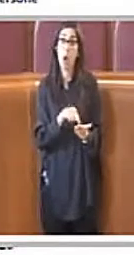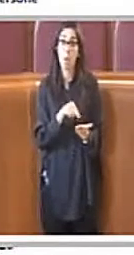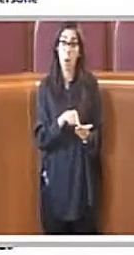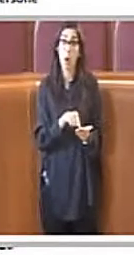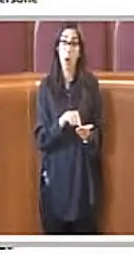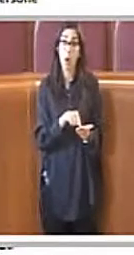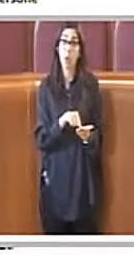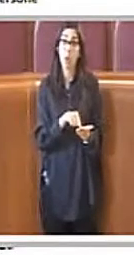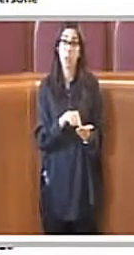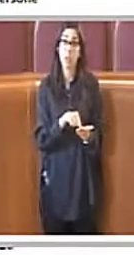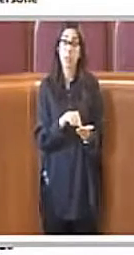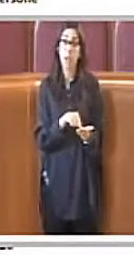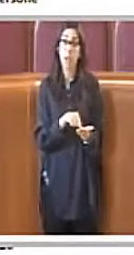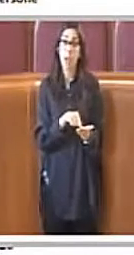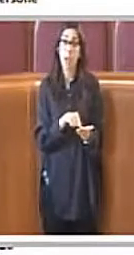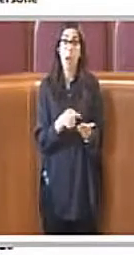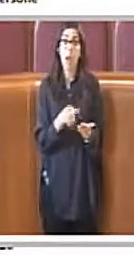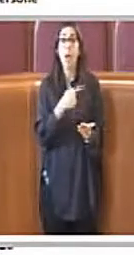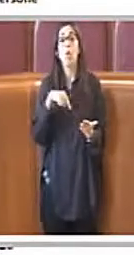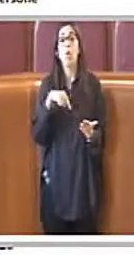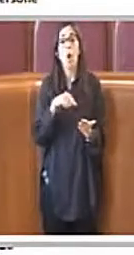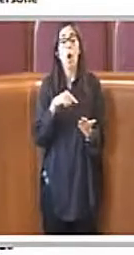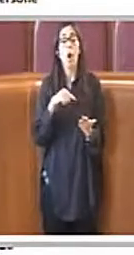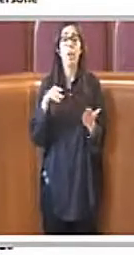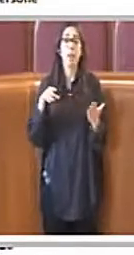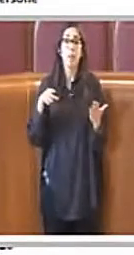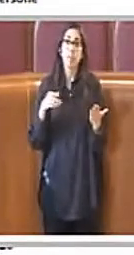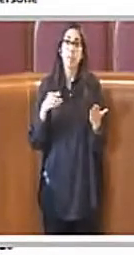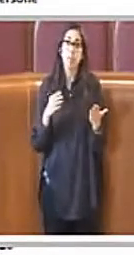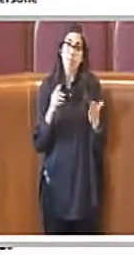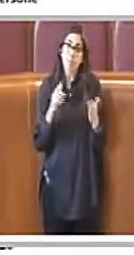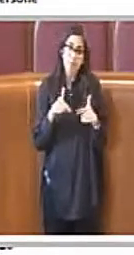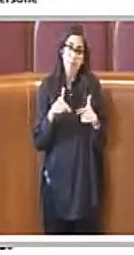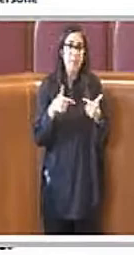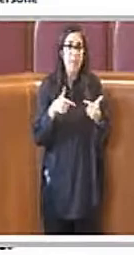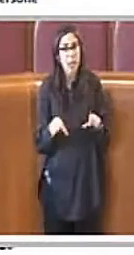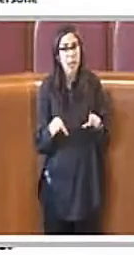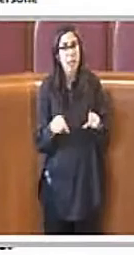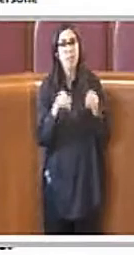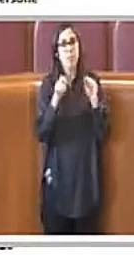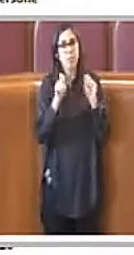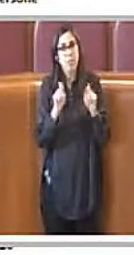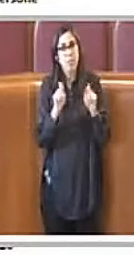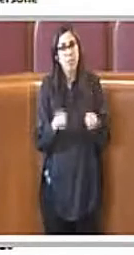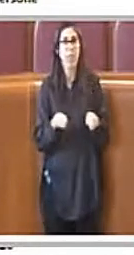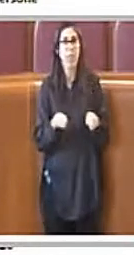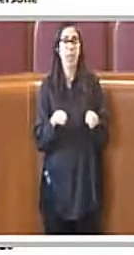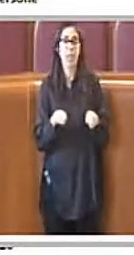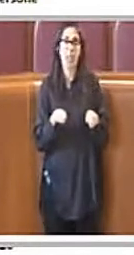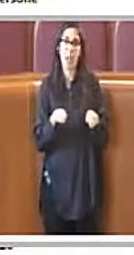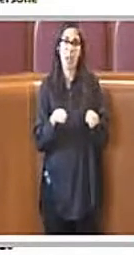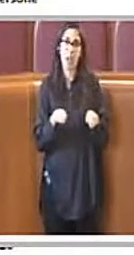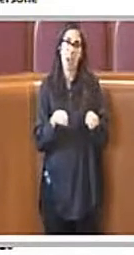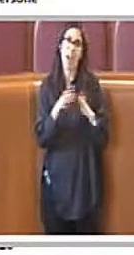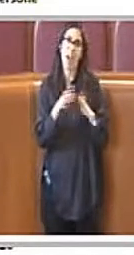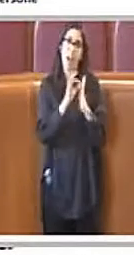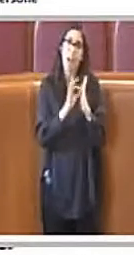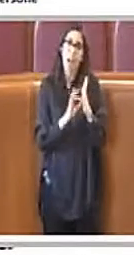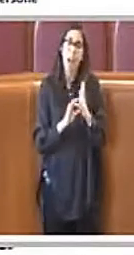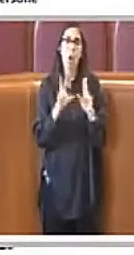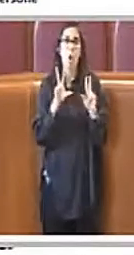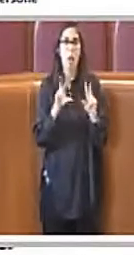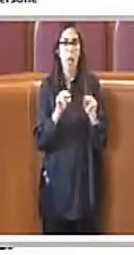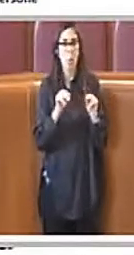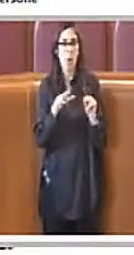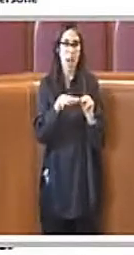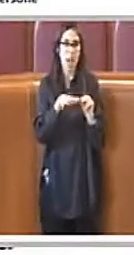dire, mettendo un punto, come dire, un punto di inizio per un nuovo mondo, per una nuova disciplina di questo